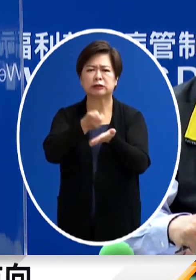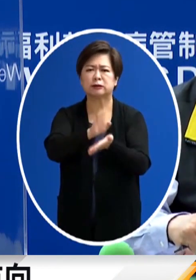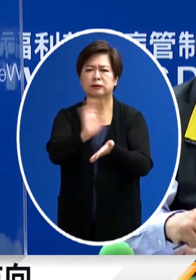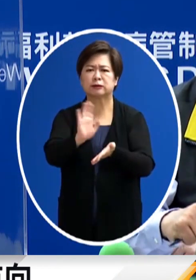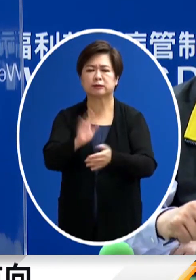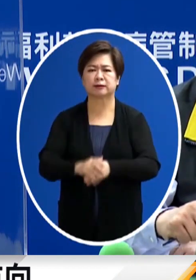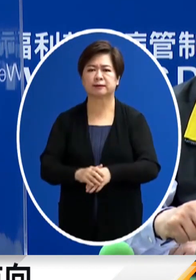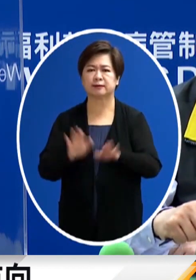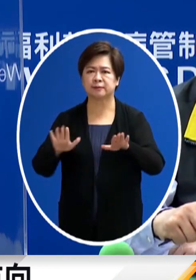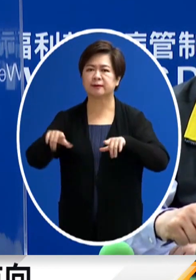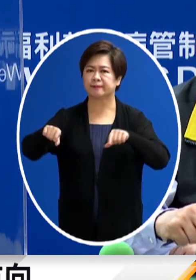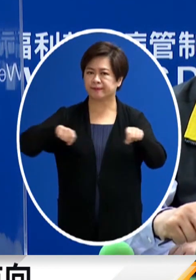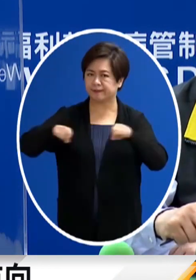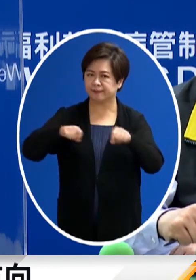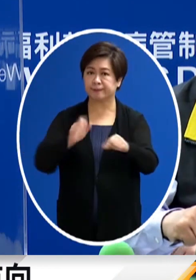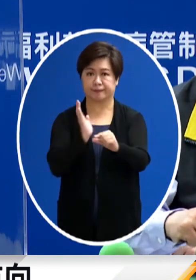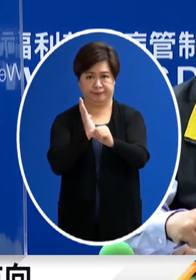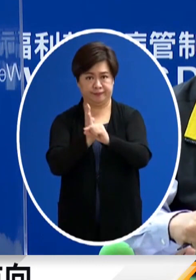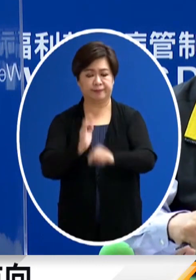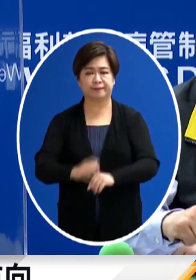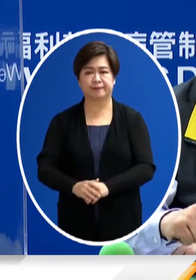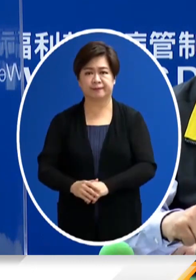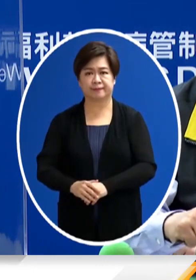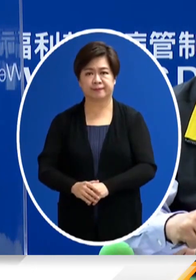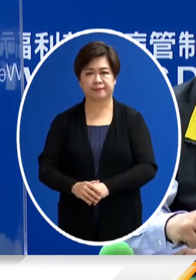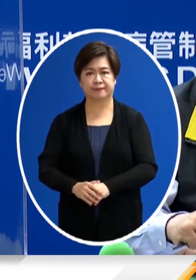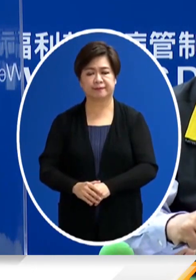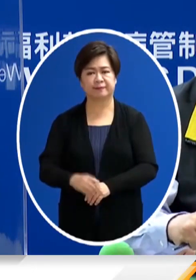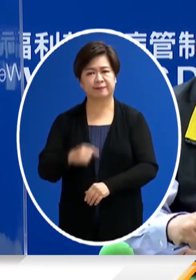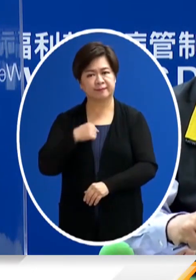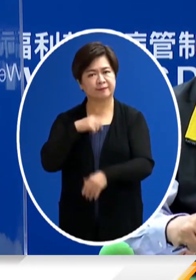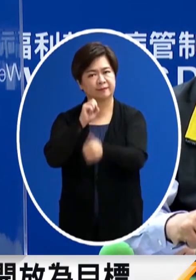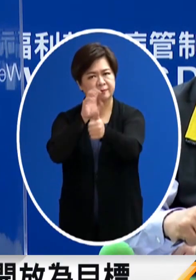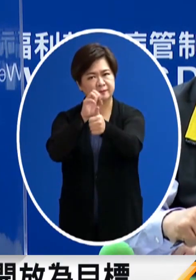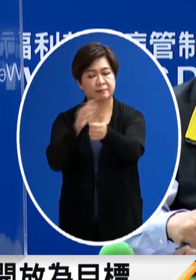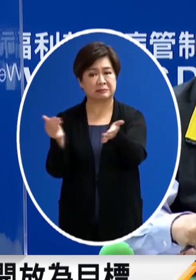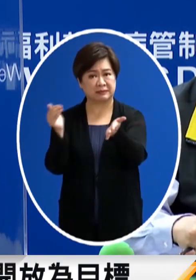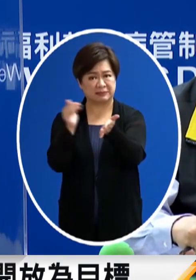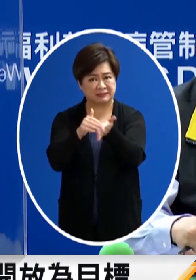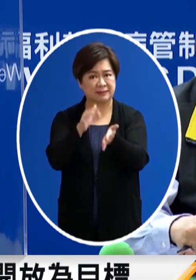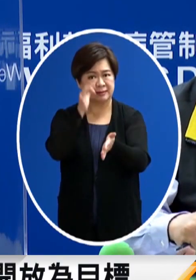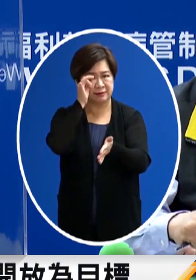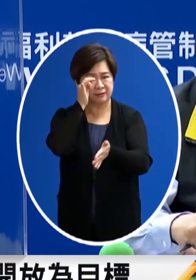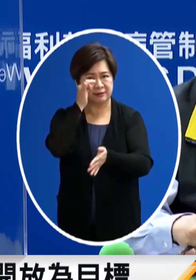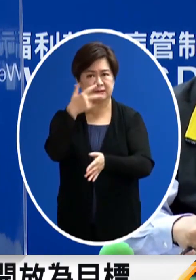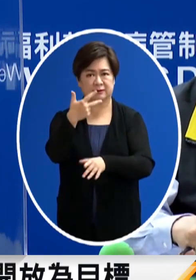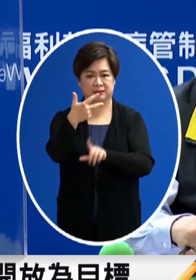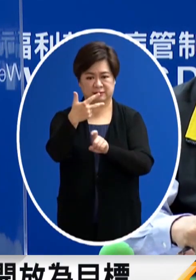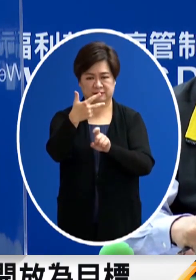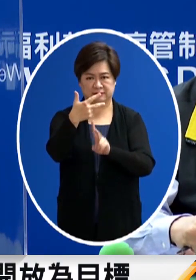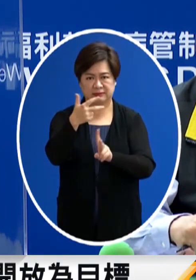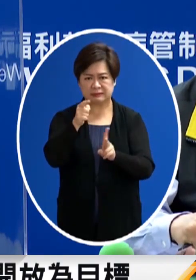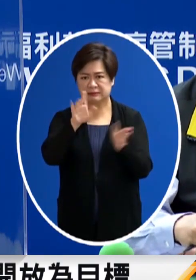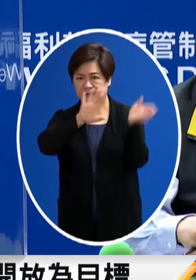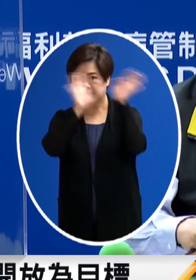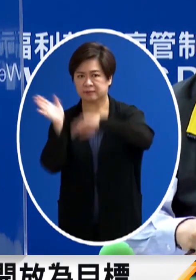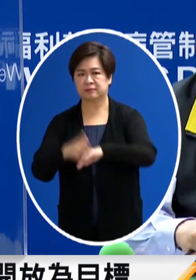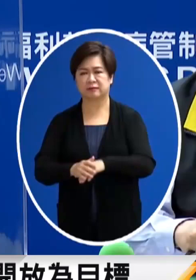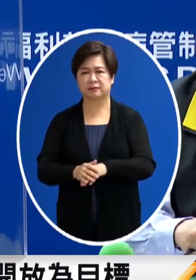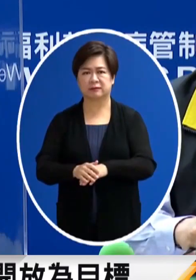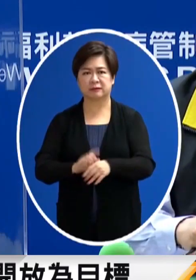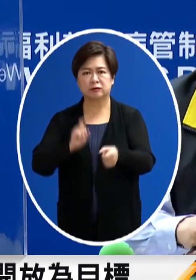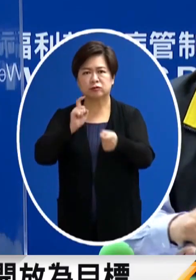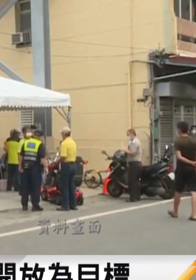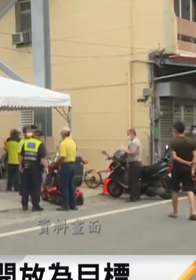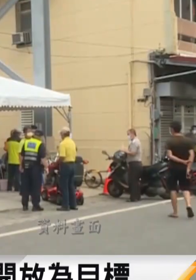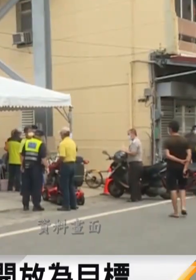在目前在规划的一个方向。不过我还是要强调，那最后是以疫情。疫情为重，不是以开放为